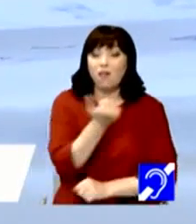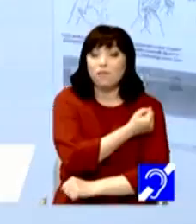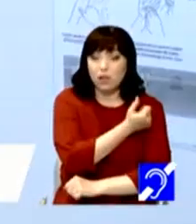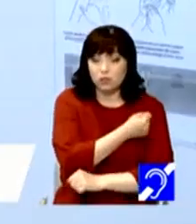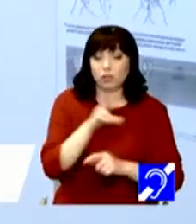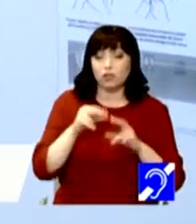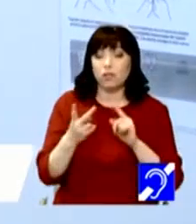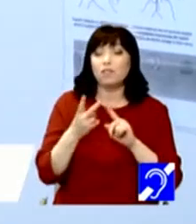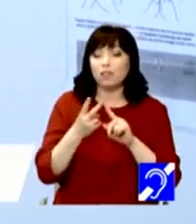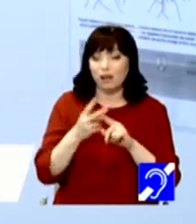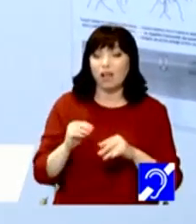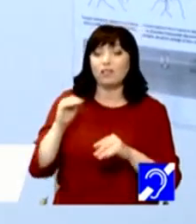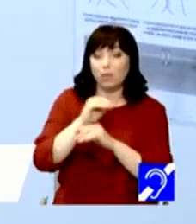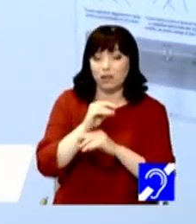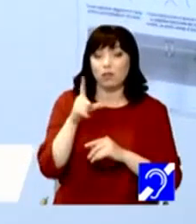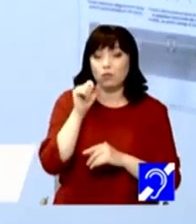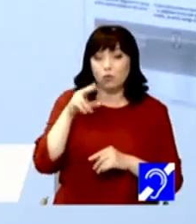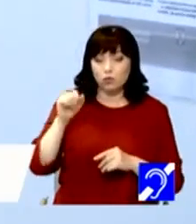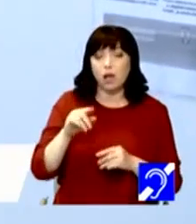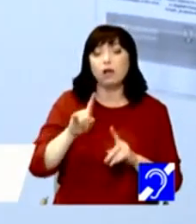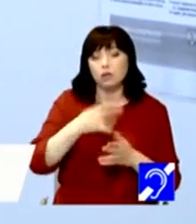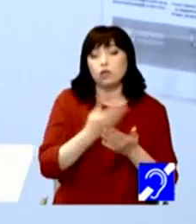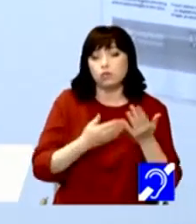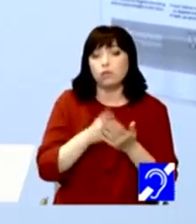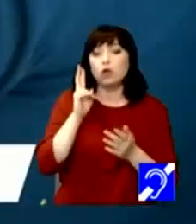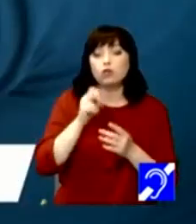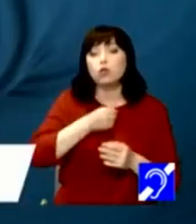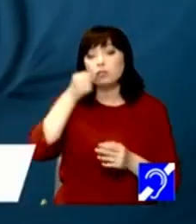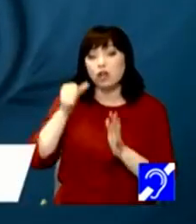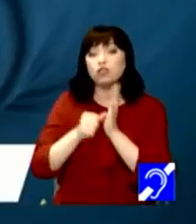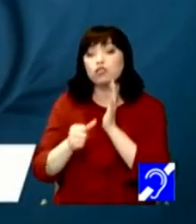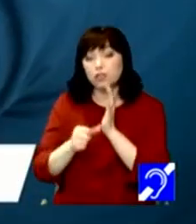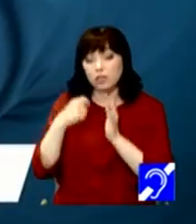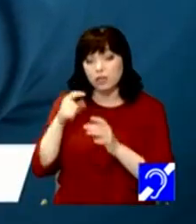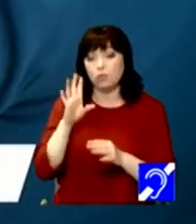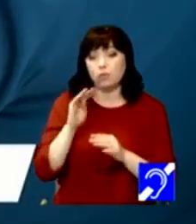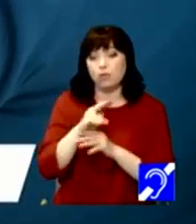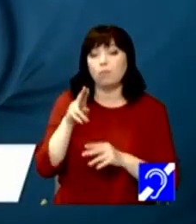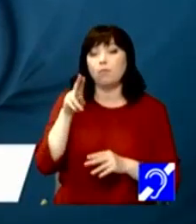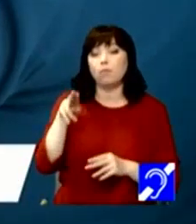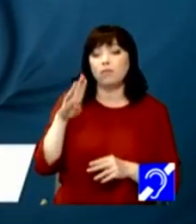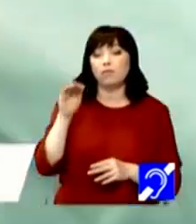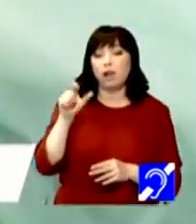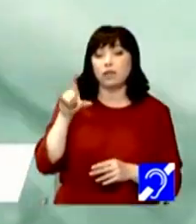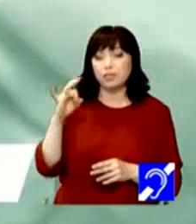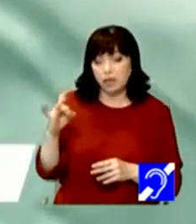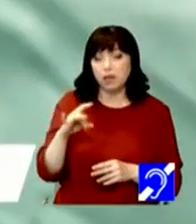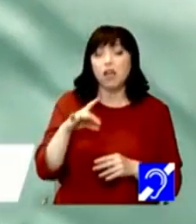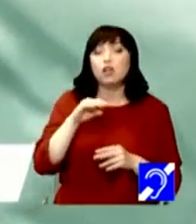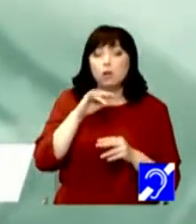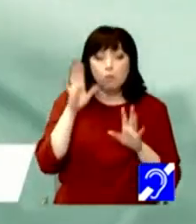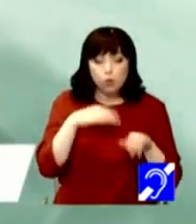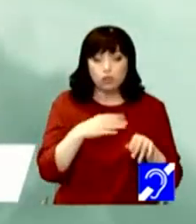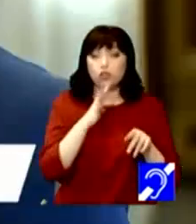Vaccinarea cu a doua doză booster este recomandată celor peste 60 de ani și se face cu serul Pfizer-BioNTech la cel puțin 4 luni de